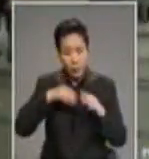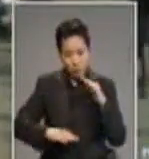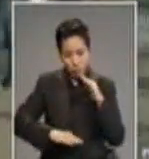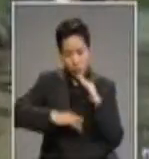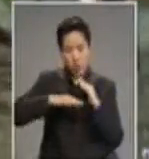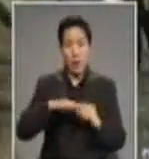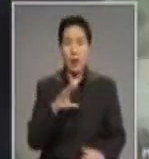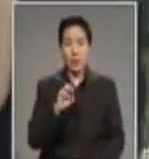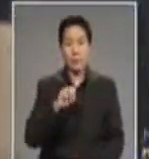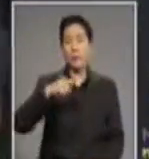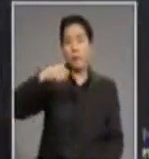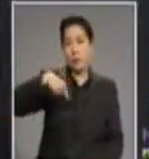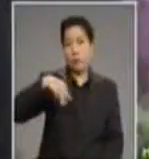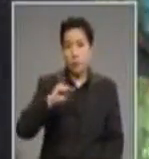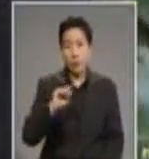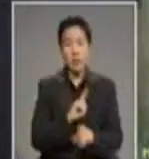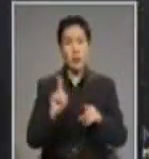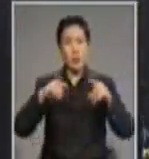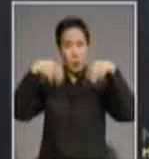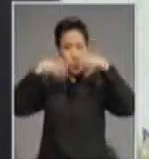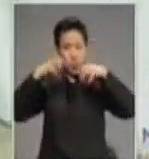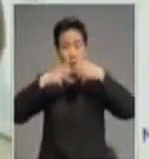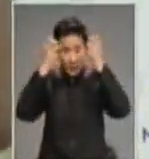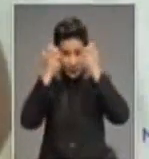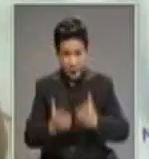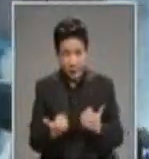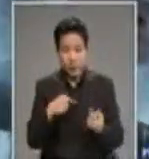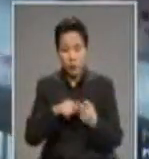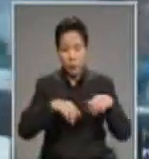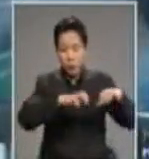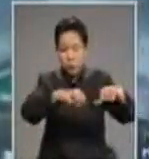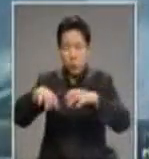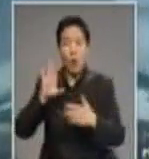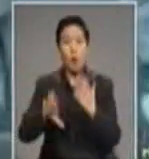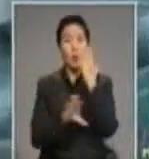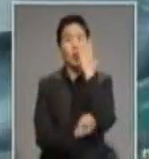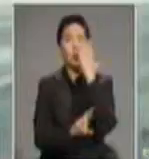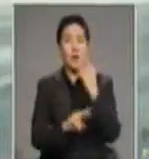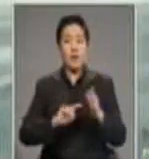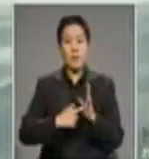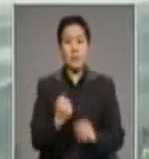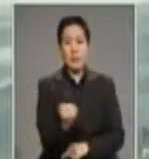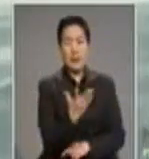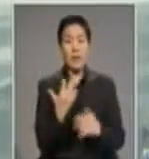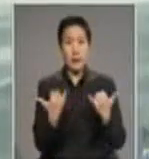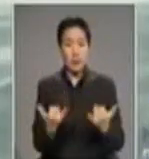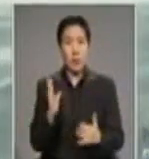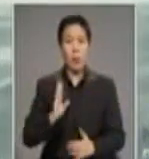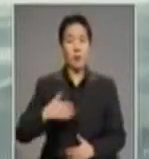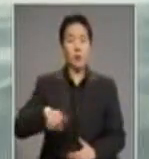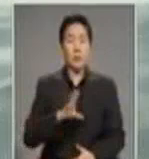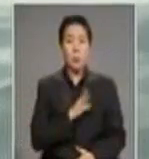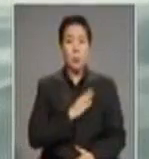สูงกว่า 50ซมแต่เนื่องจากมีฝนตกหนักลงมาอย่างต่อเนื่องทั่วพื้นที่จังหวัดสุราษฎร์ธานีตั้งแต่เวลา 5:00นที่ผ่านมาทำให้ชาวบ้าน